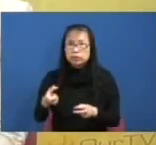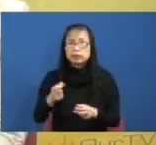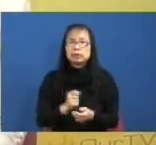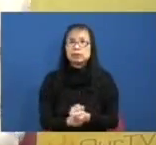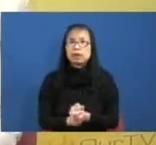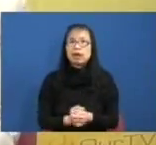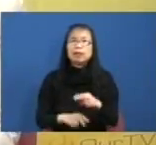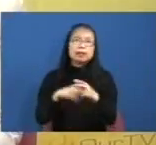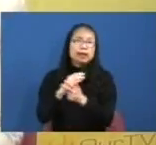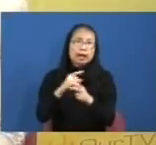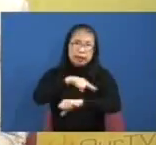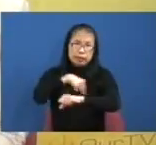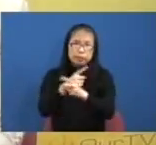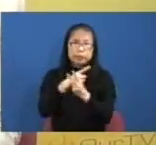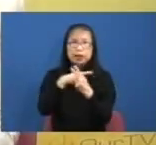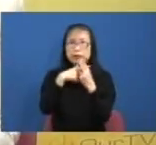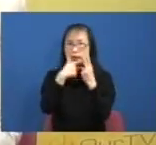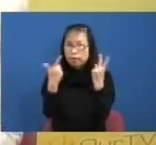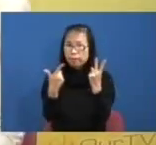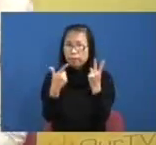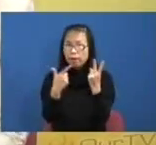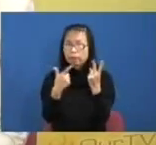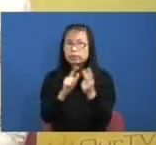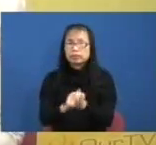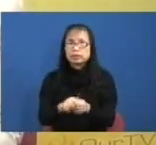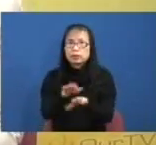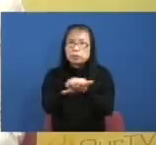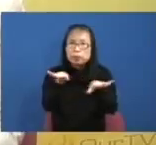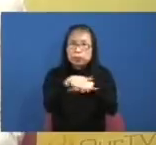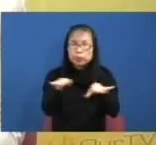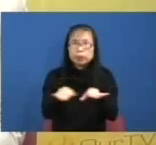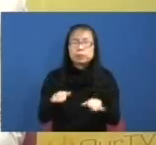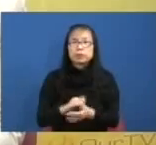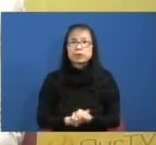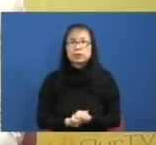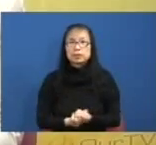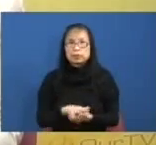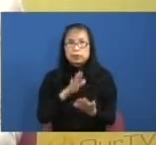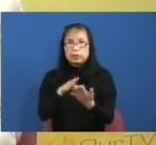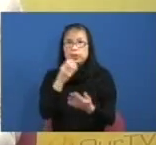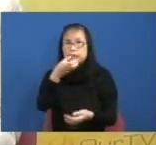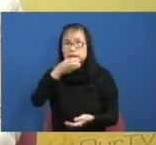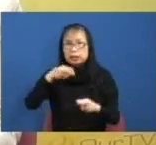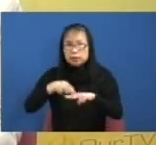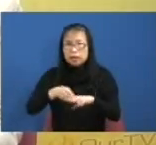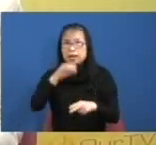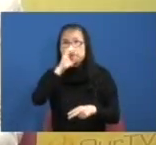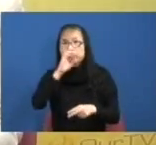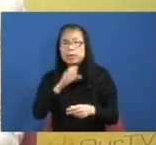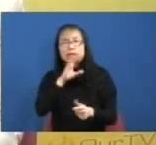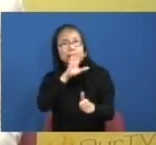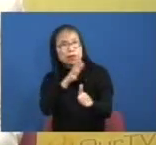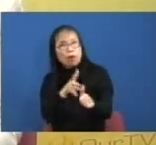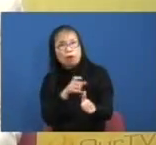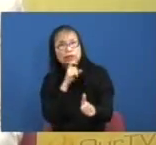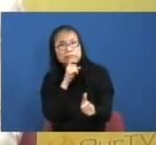啊？ 28元 啦，喺諗諗先，28元咧就要普及噶啦，咁變咗其實對於餐飲業嚟講個影響會有幾